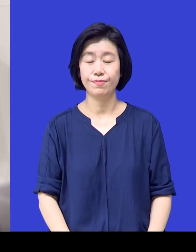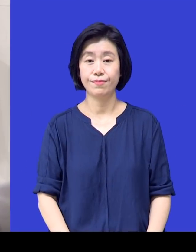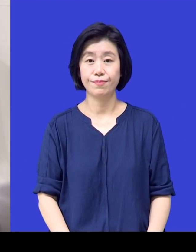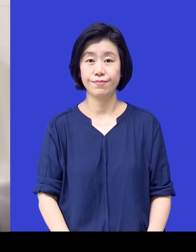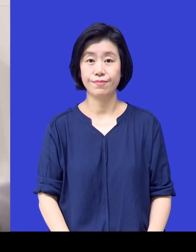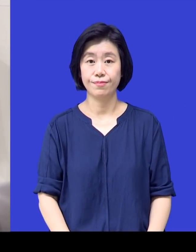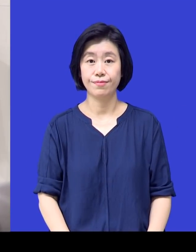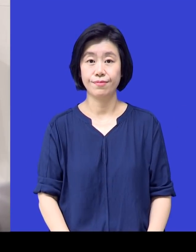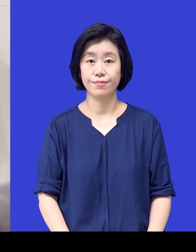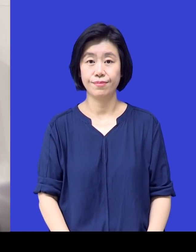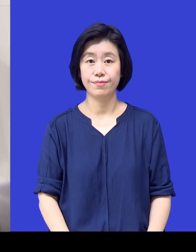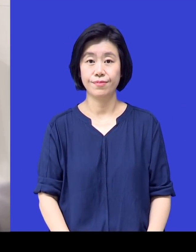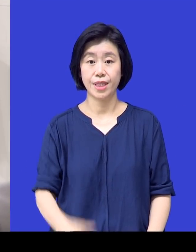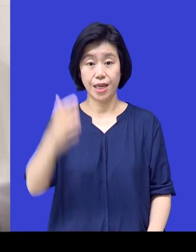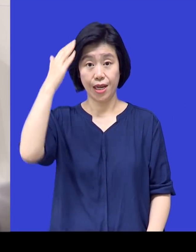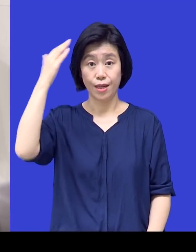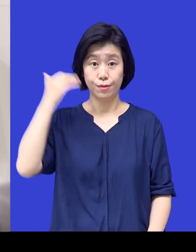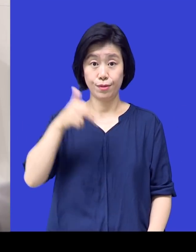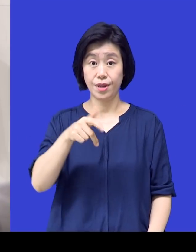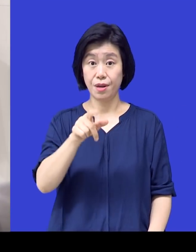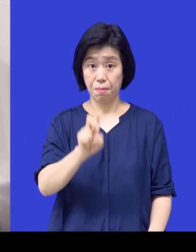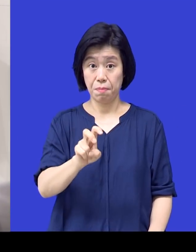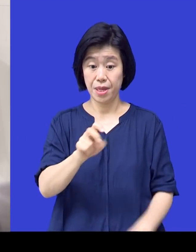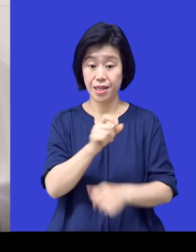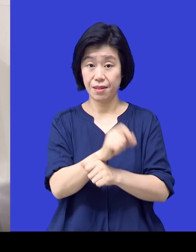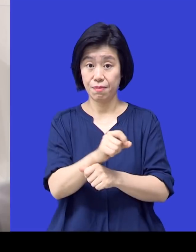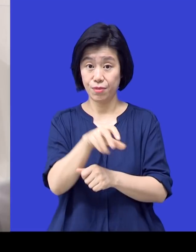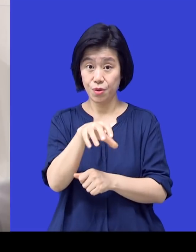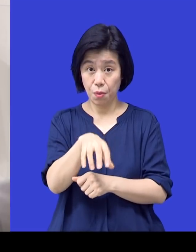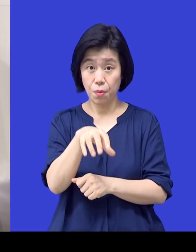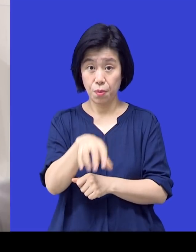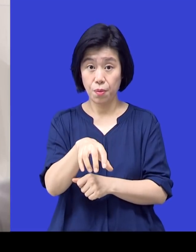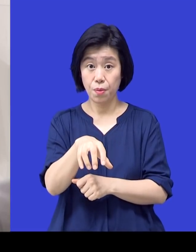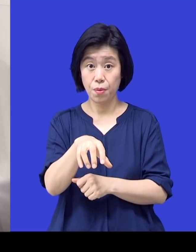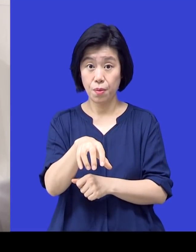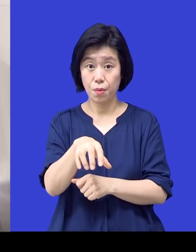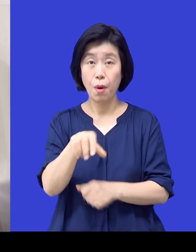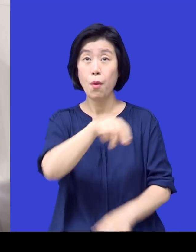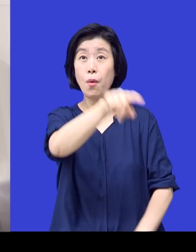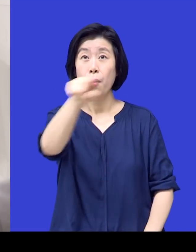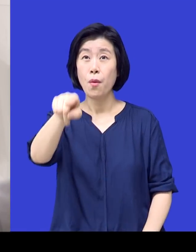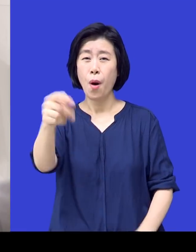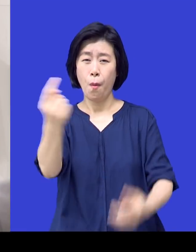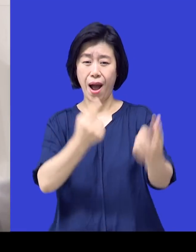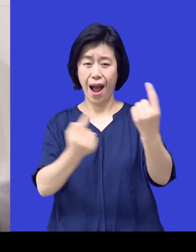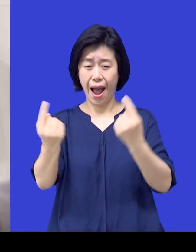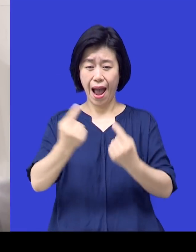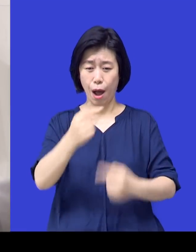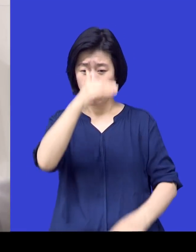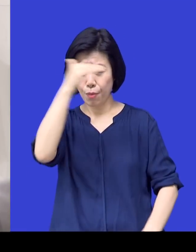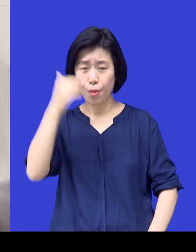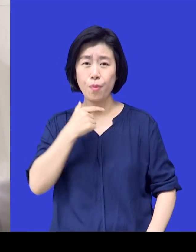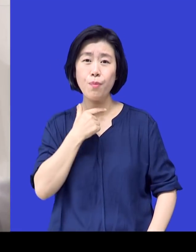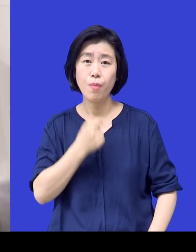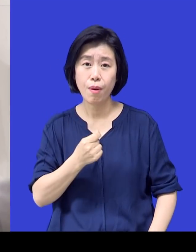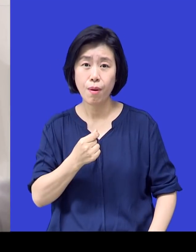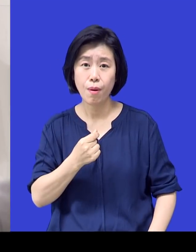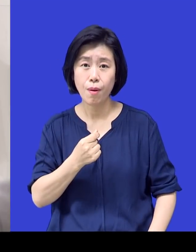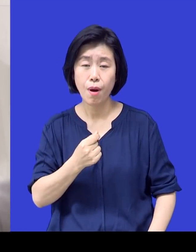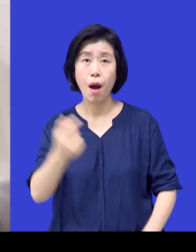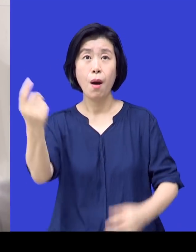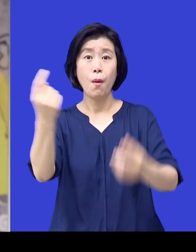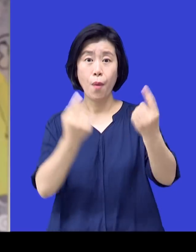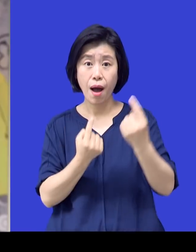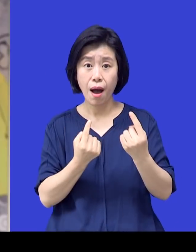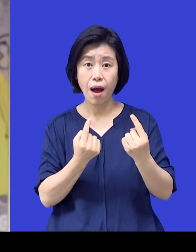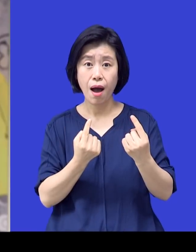사무실을 후원국 사람들이 다 방문하기를 원하는데 오면 예. 그냥 눈물을 가득 채워요. 예.